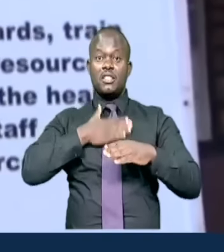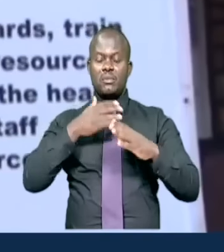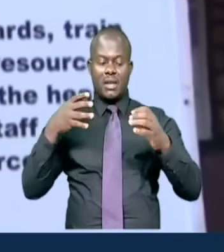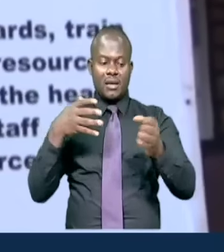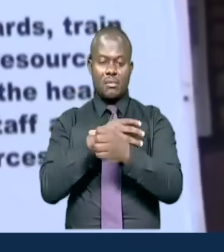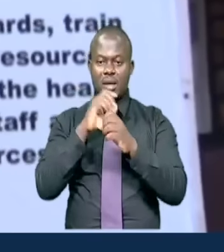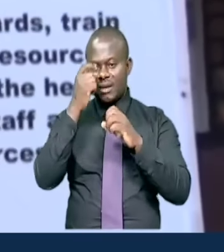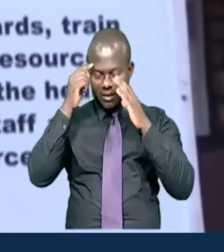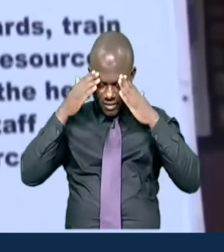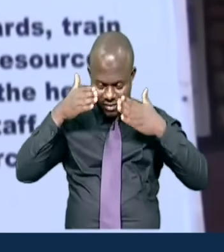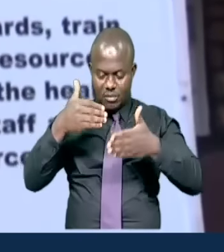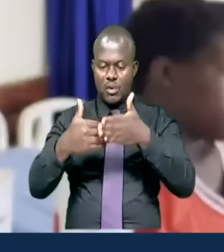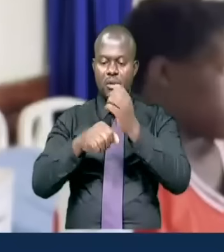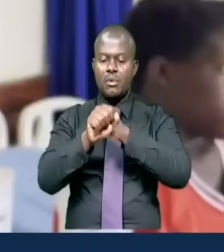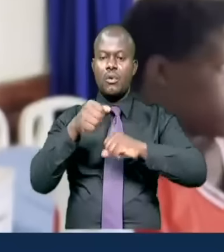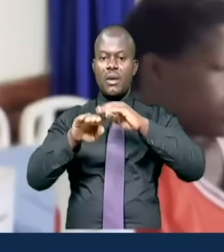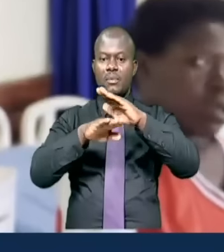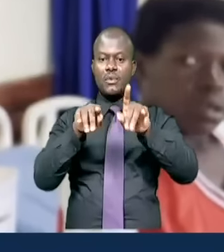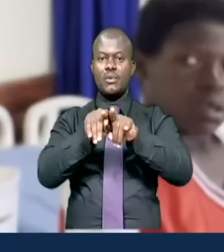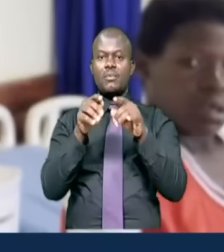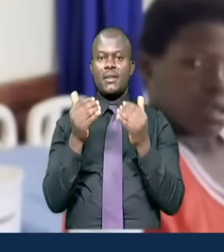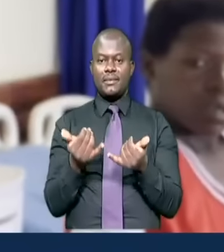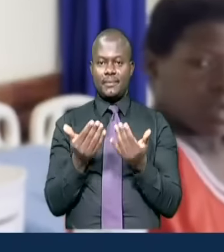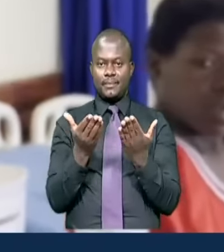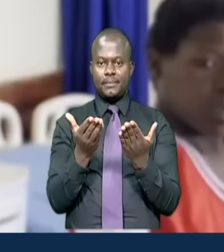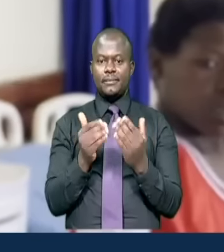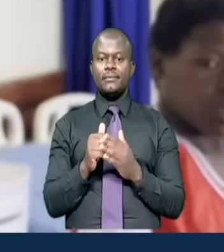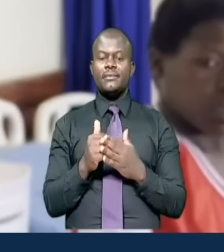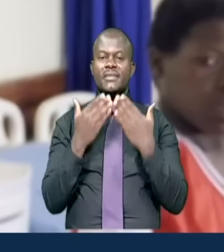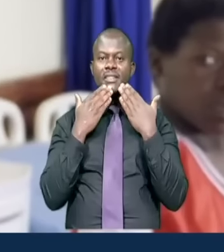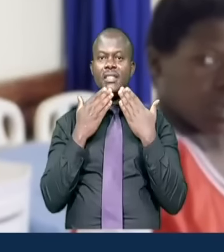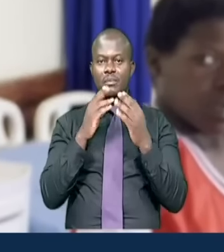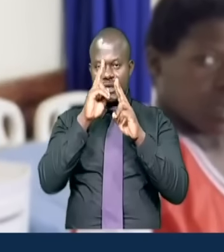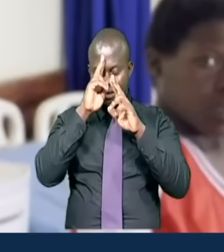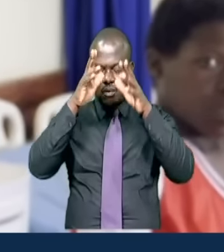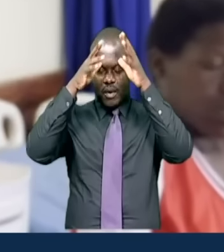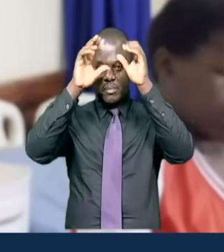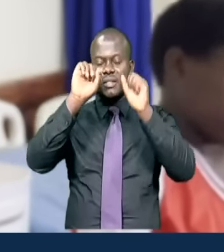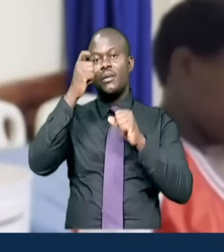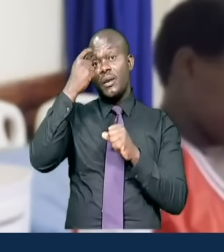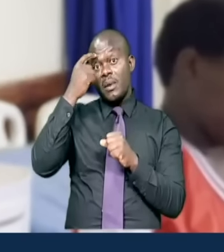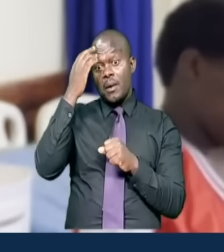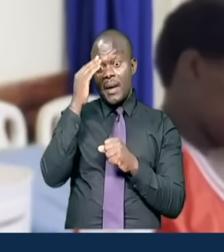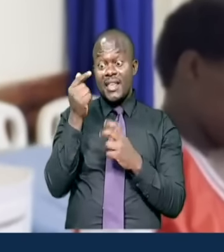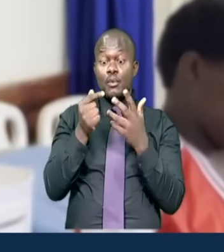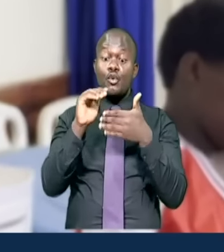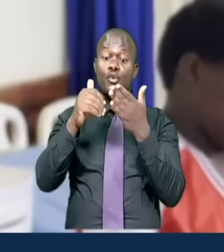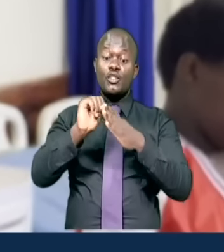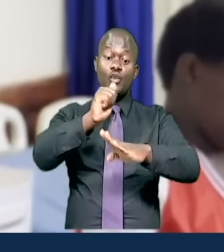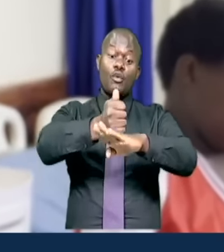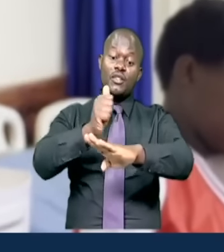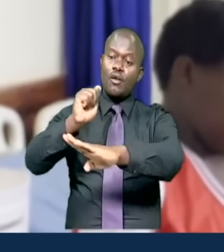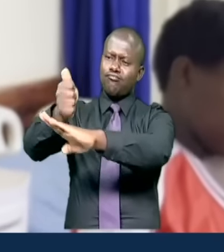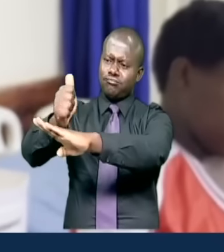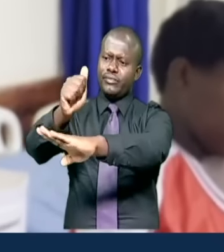mu kubegereza ibikorwa remezo nk'ibi. Ndashimira Perezida nyakubahwa wa Repubulika kuko ibi byose ni kugenda bishiraho akavuga